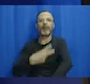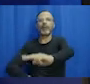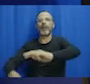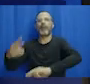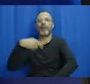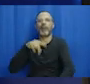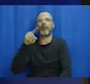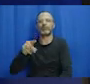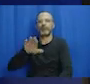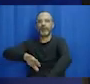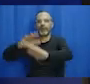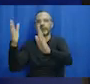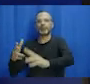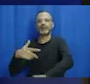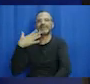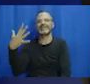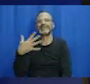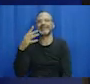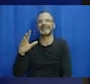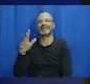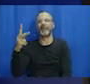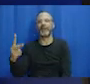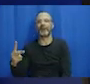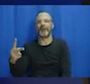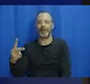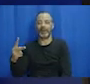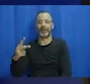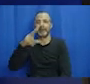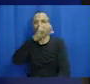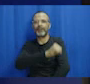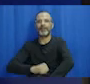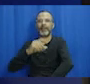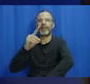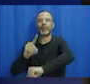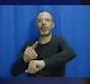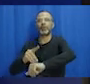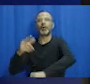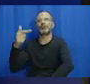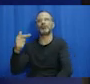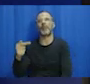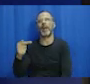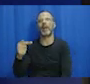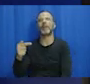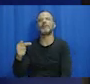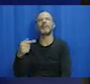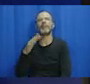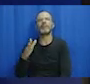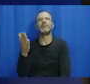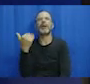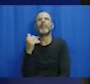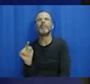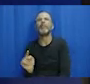ضيفينا في الاستوديو، المحلل السياسي فادع الجاوي والمحاضر والباحث الأكاديمي الدكتور جمال عيشان. ودكتور جمال أبدأ معك هذه